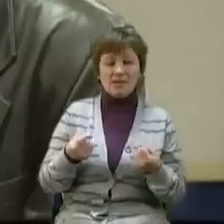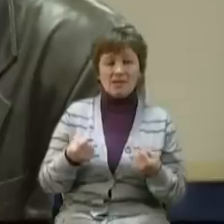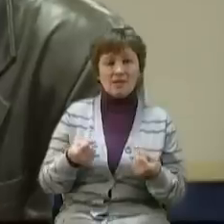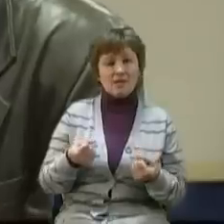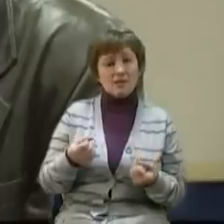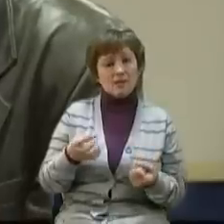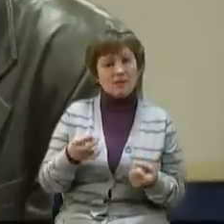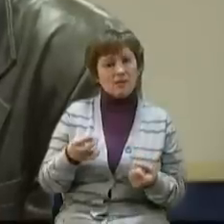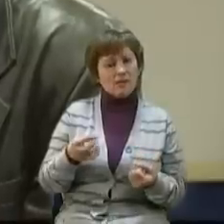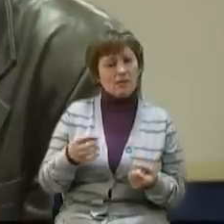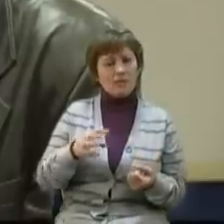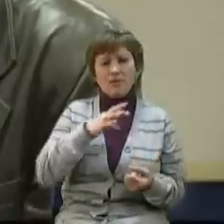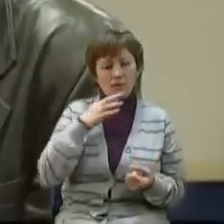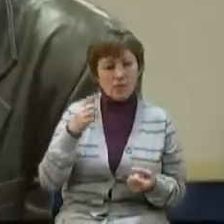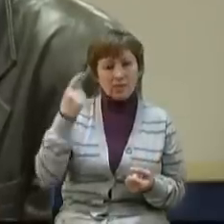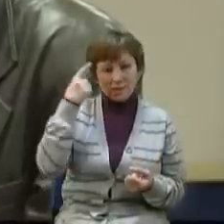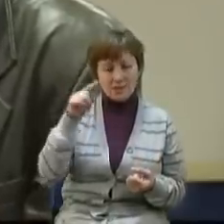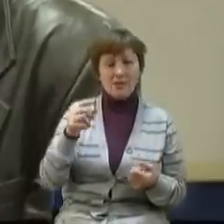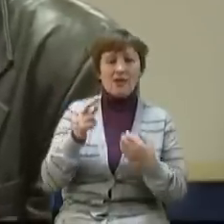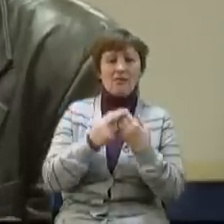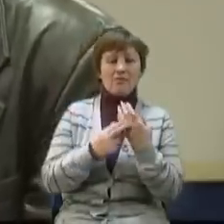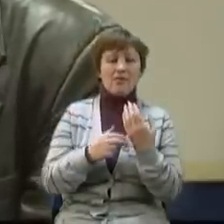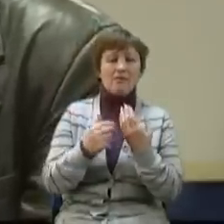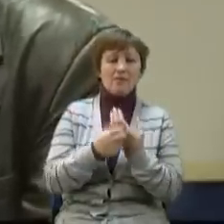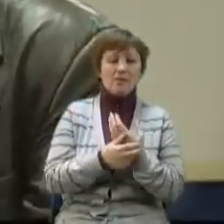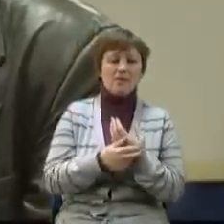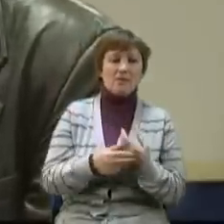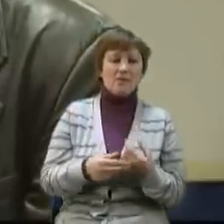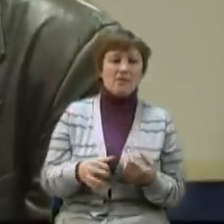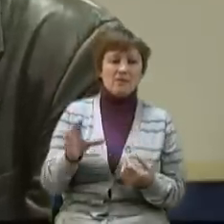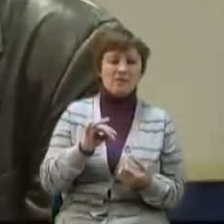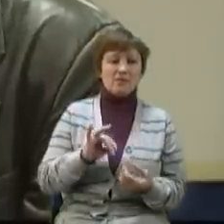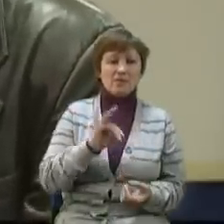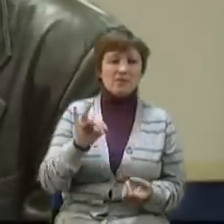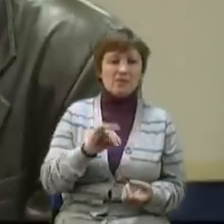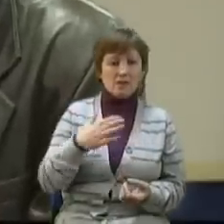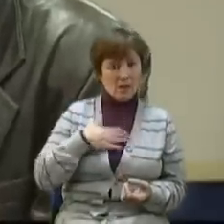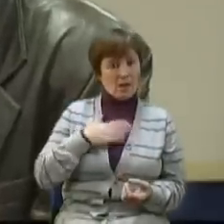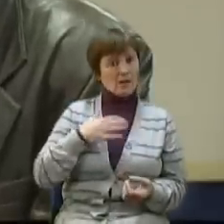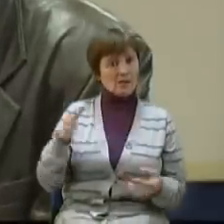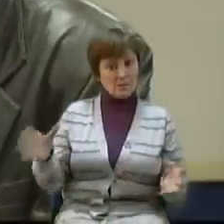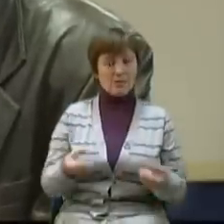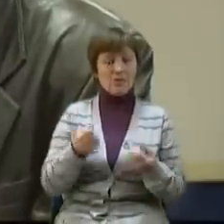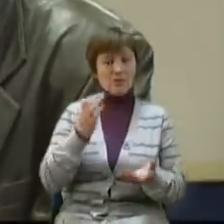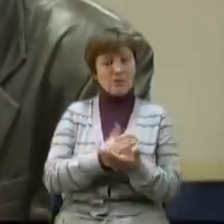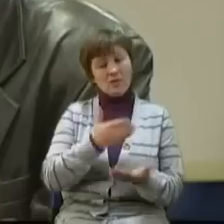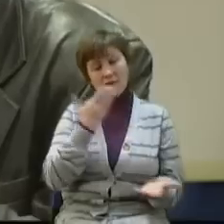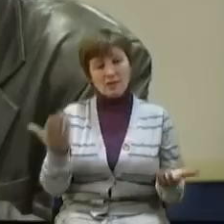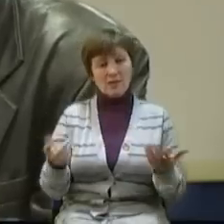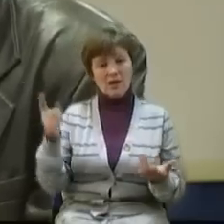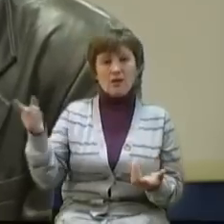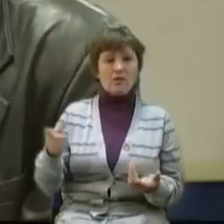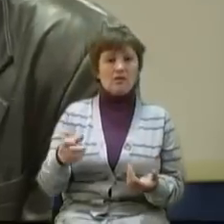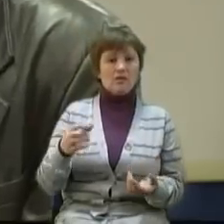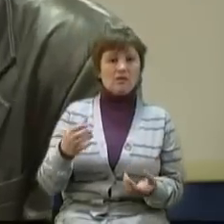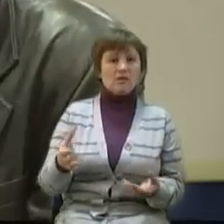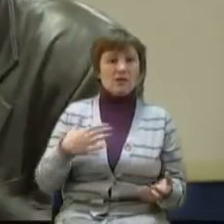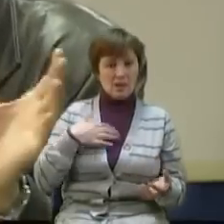Но я уже много знал священного писания. Мне все интересовало, я-то спасен. Вот, а он еще